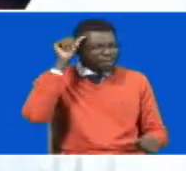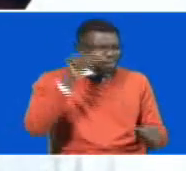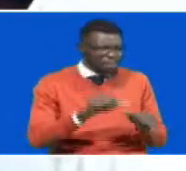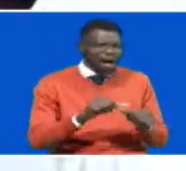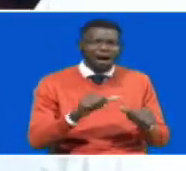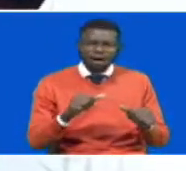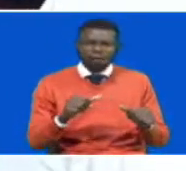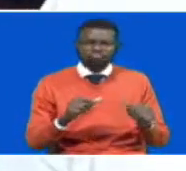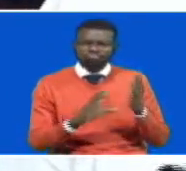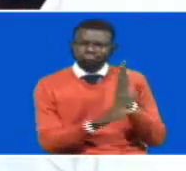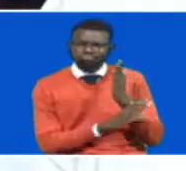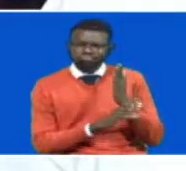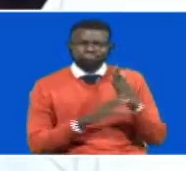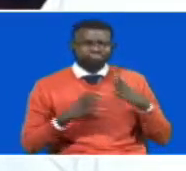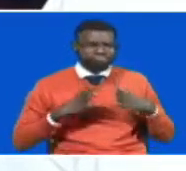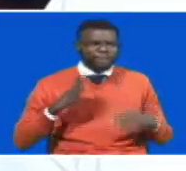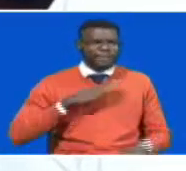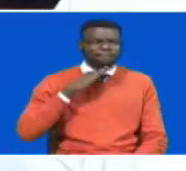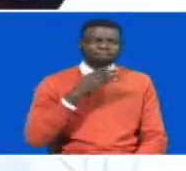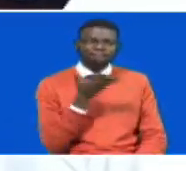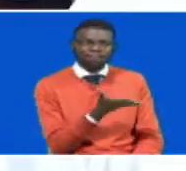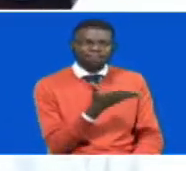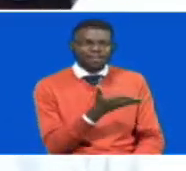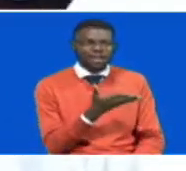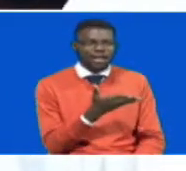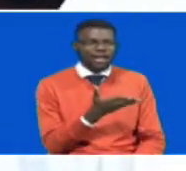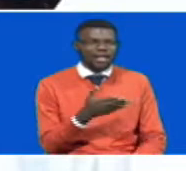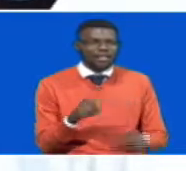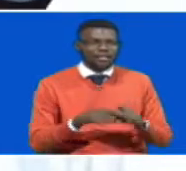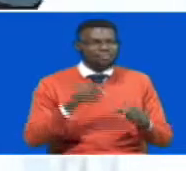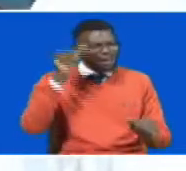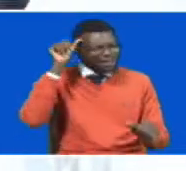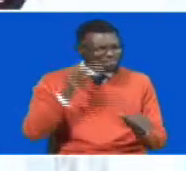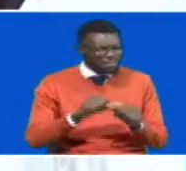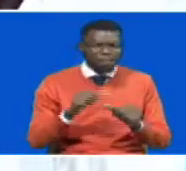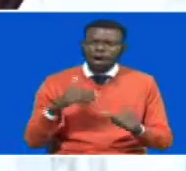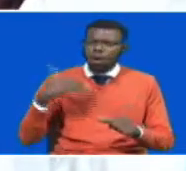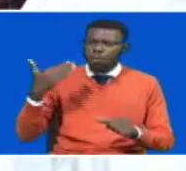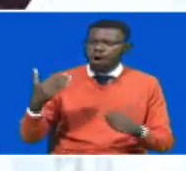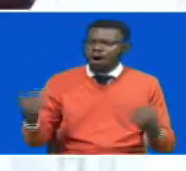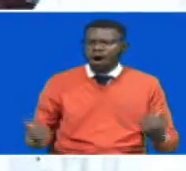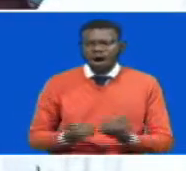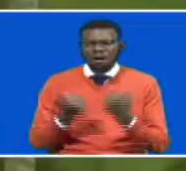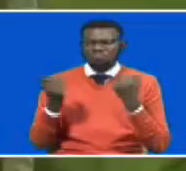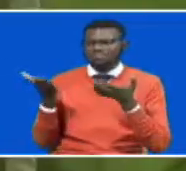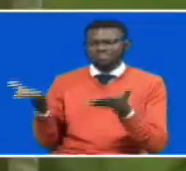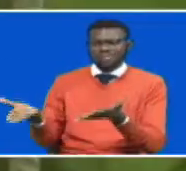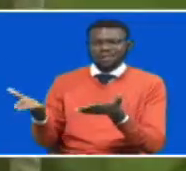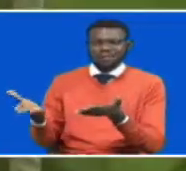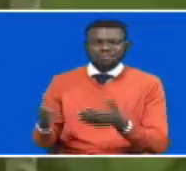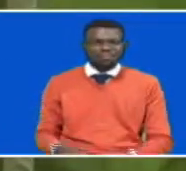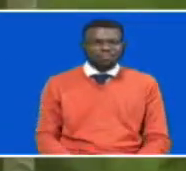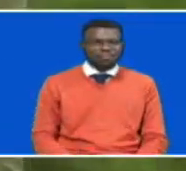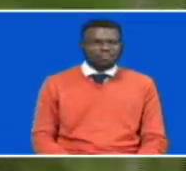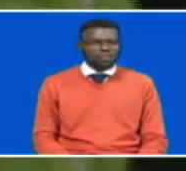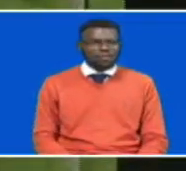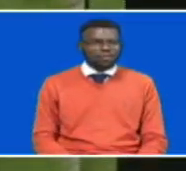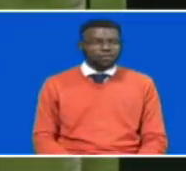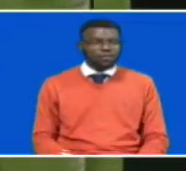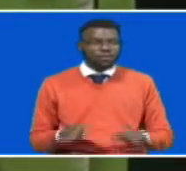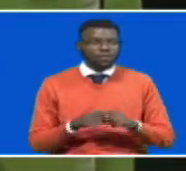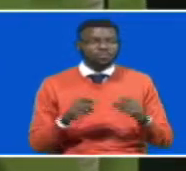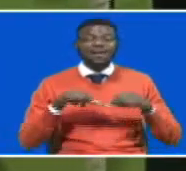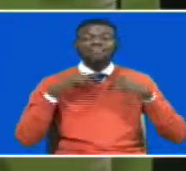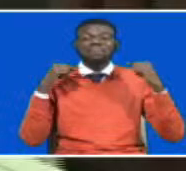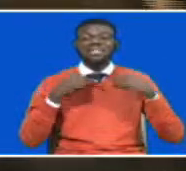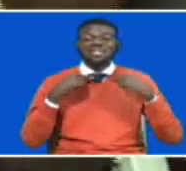country, to ensure that we always remember that this tragedy visited us. Haya najiri wakati ambapo